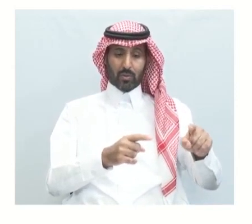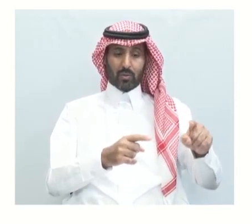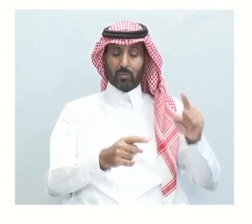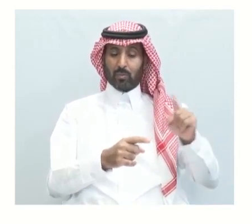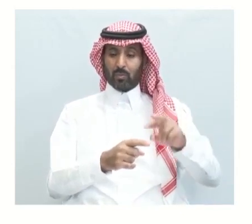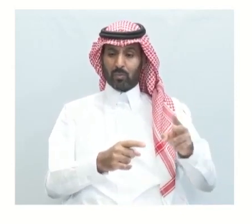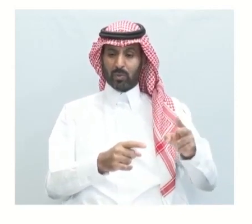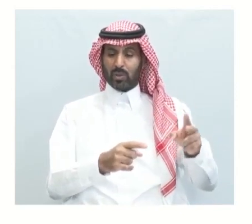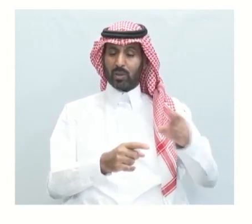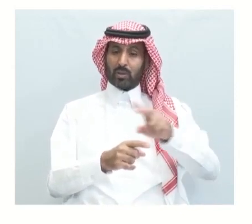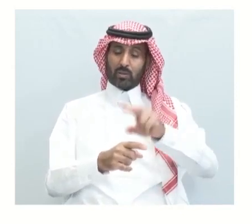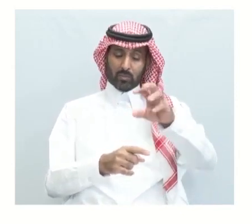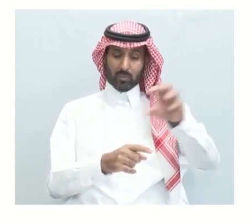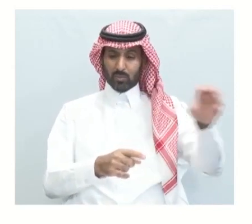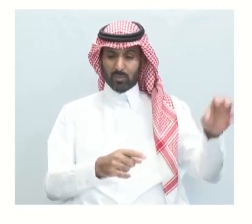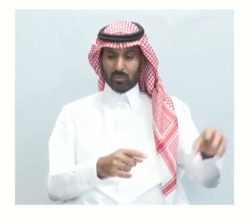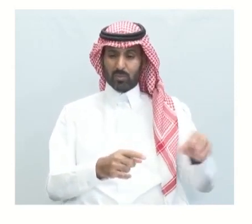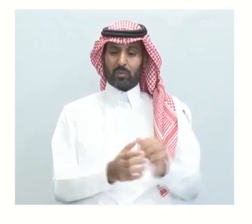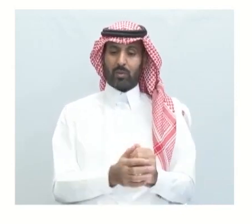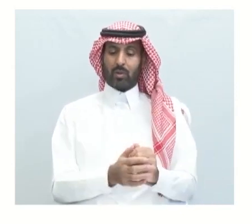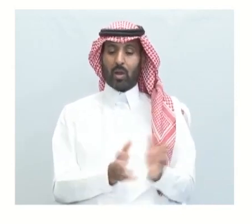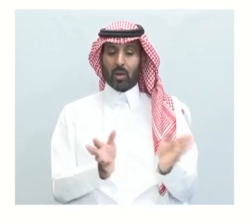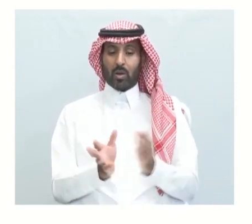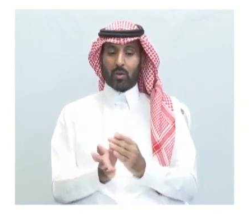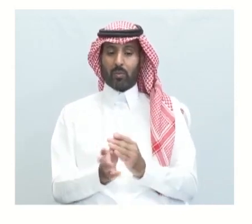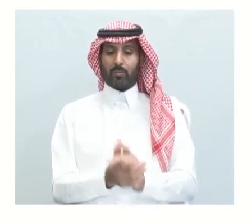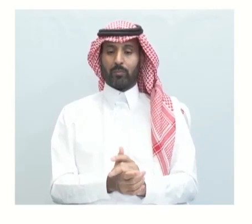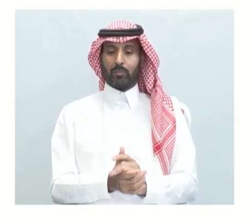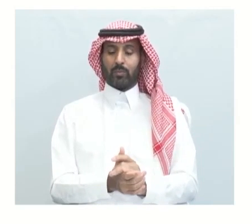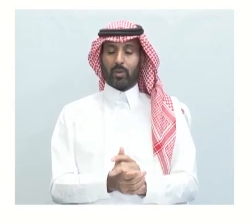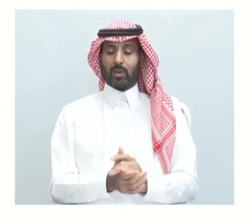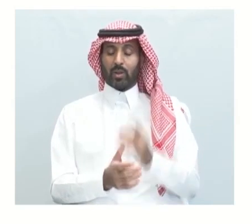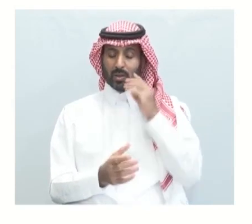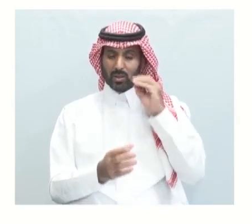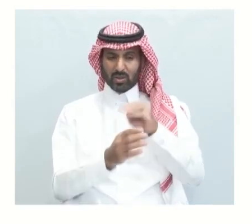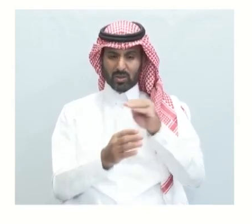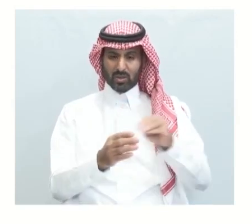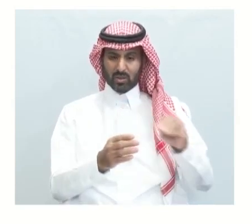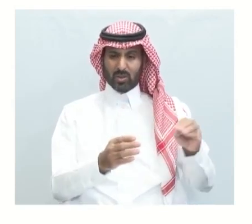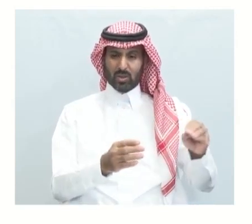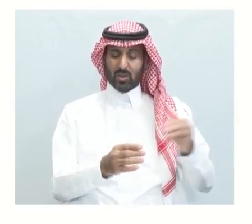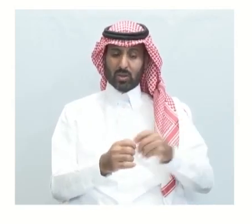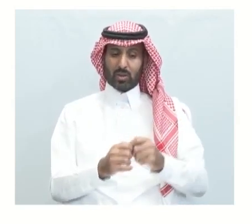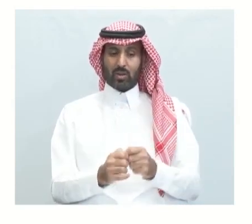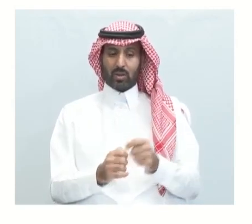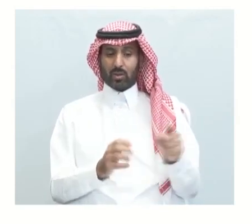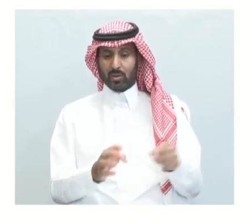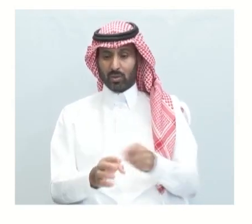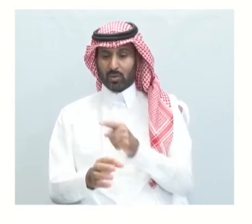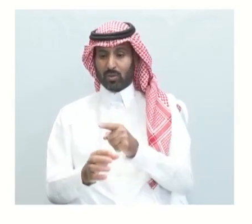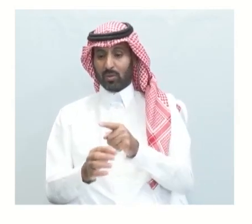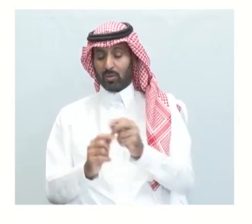مواقع الذاكره المتجاوره مثل البيانات في المصفوفات ولهذا السبب تحتاج الى تخزين المؤشر من عقده الى اخرى